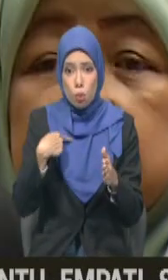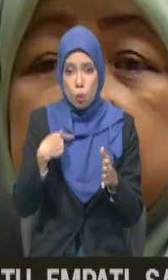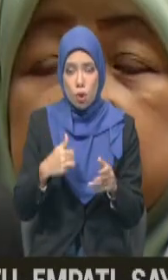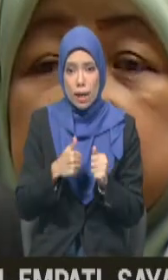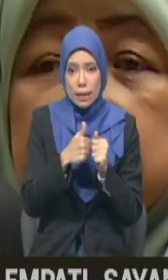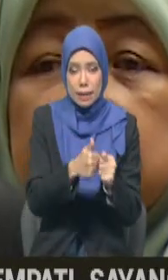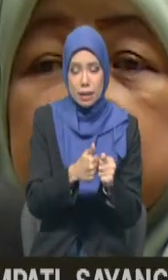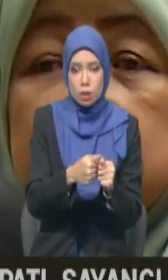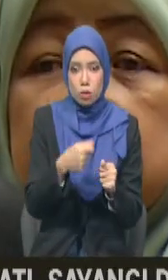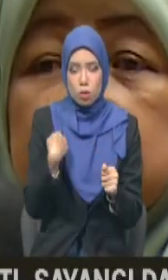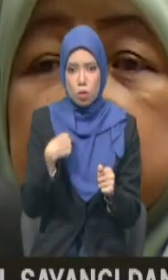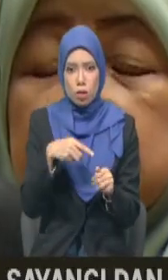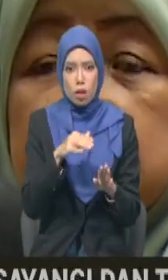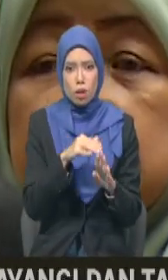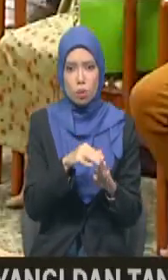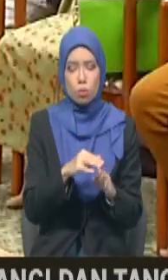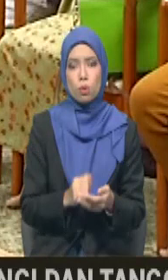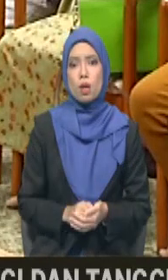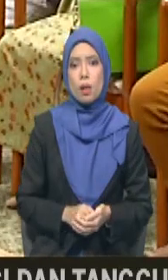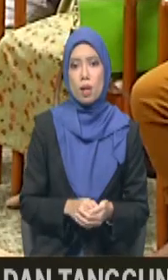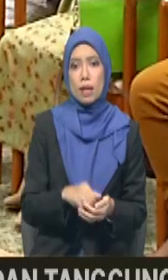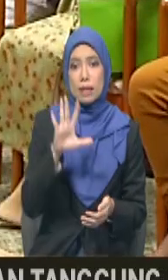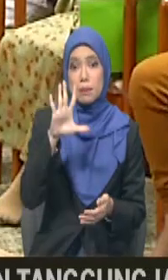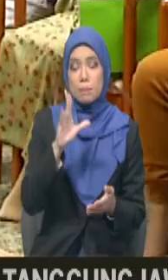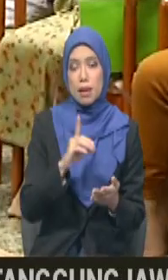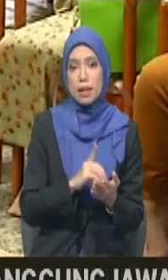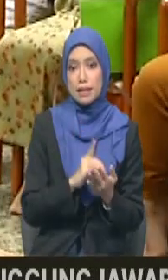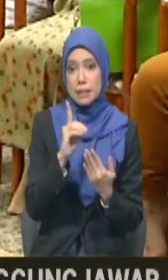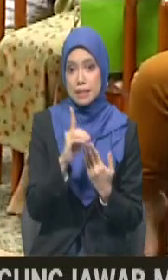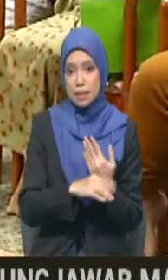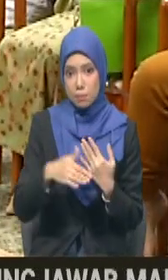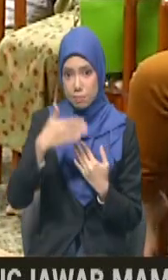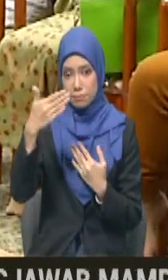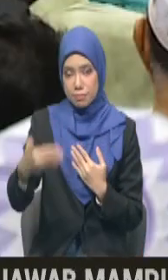dijangka berangkat ke tanah suci pada 5 disember